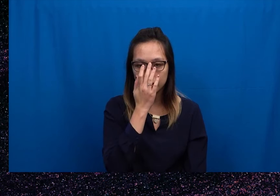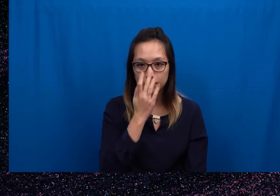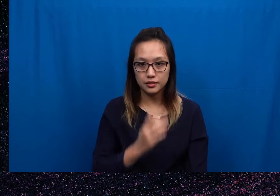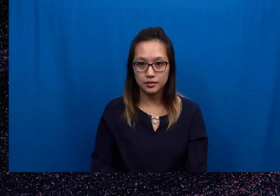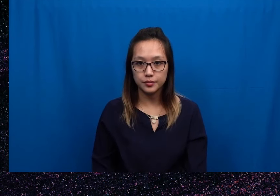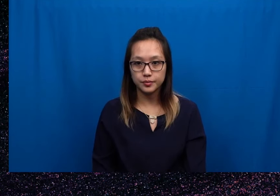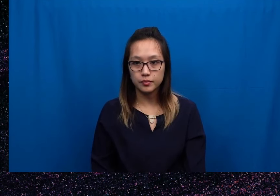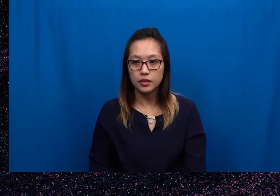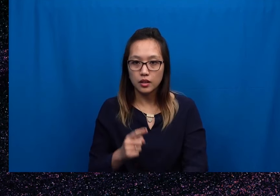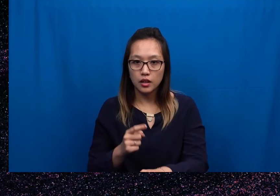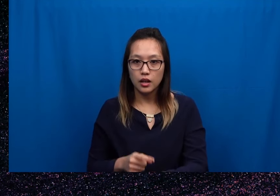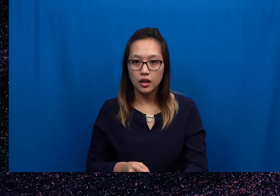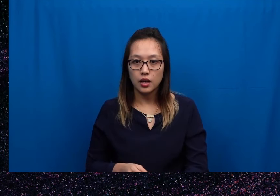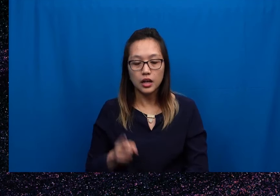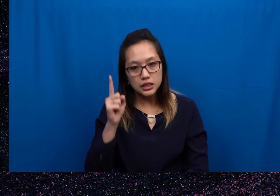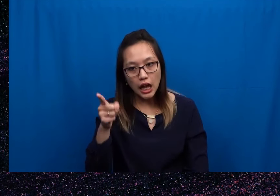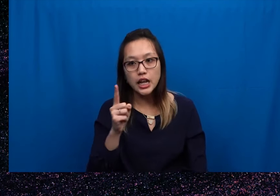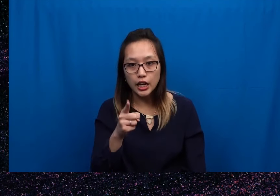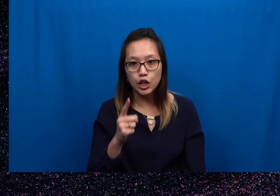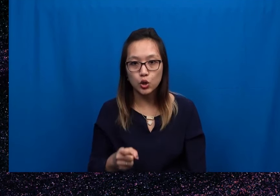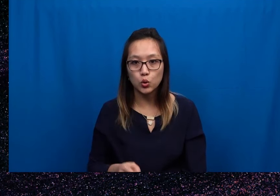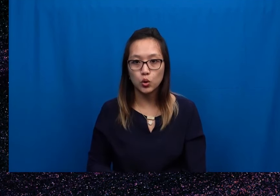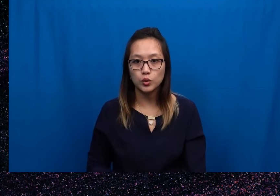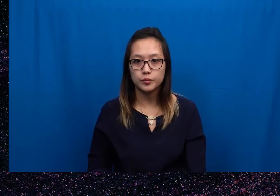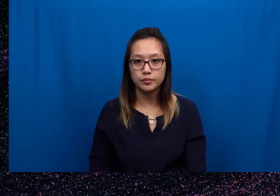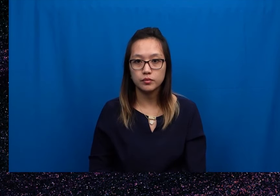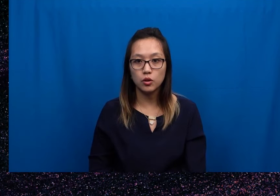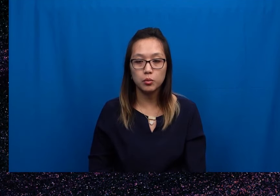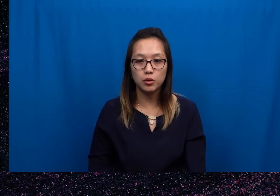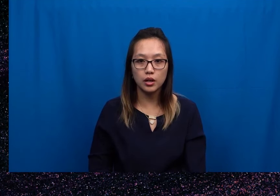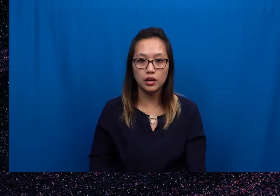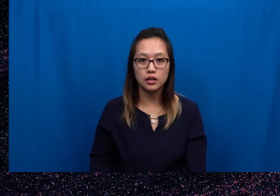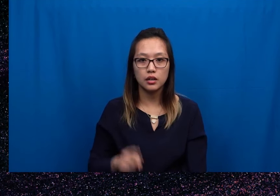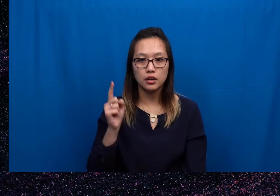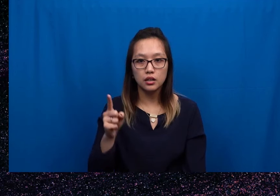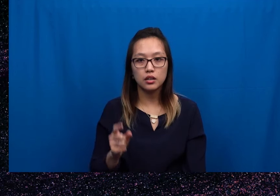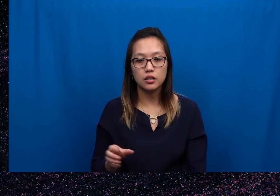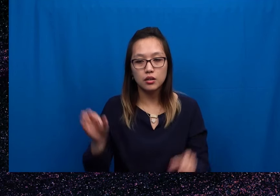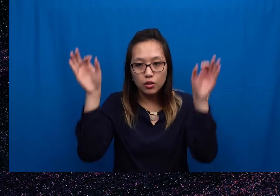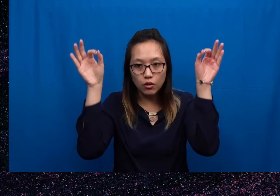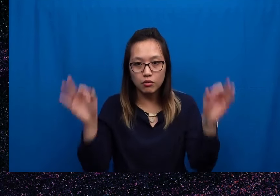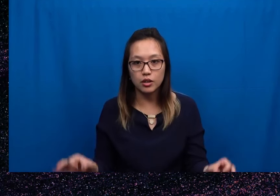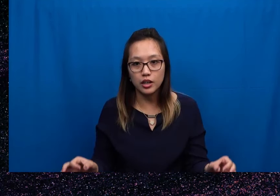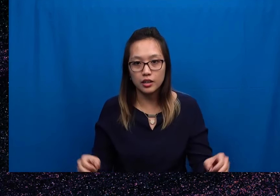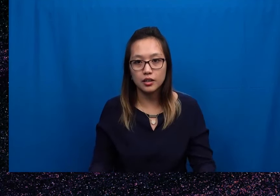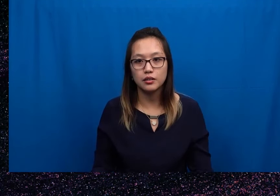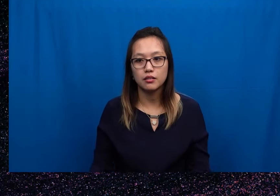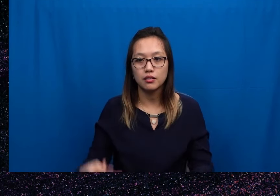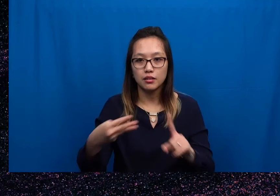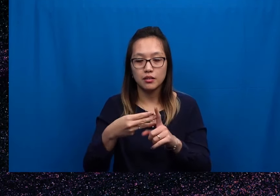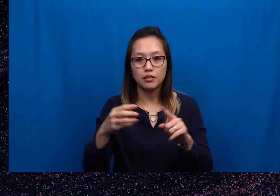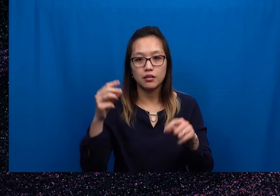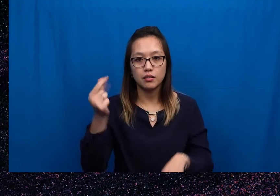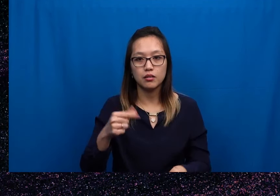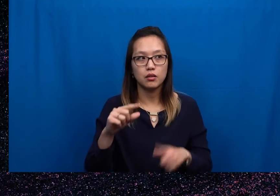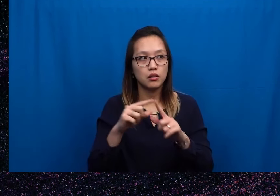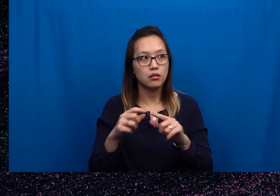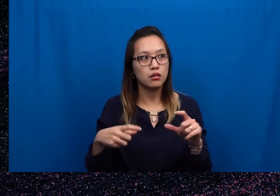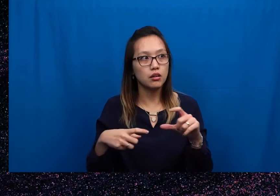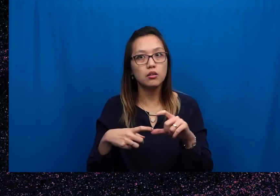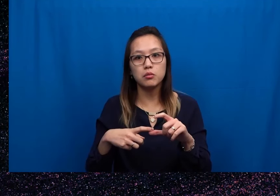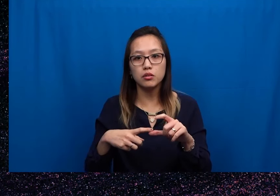Katanya kejadian itu di salah satu kota di Brasilia. Ya. Dan kalau itu di Brasilia,